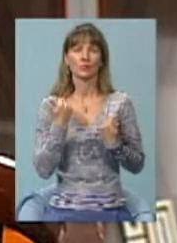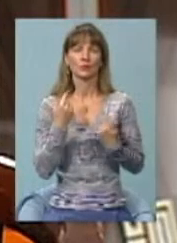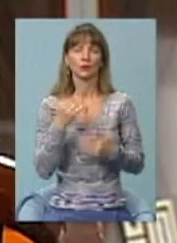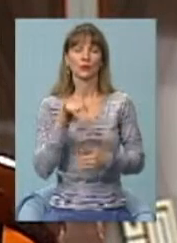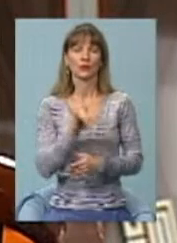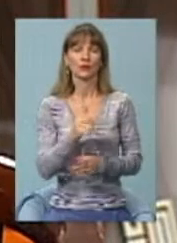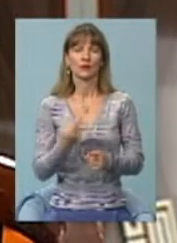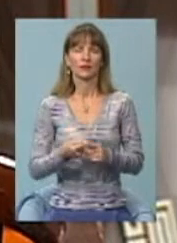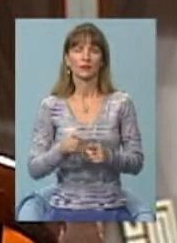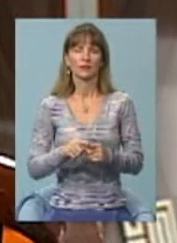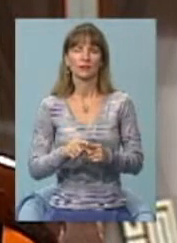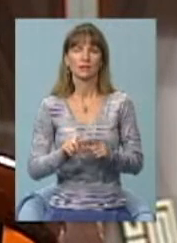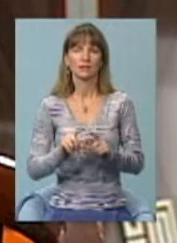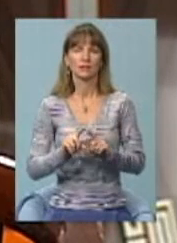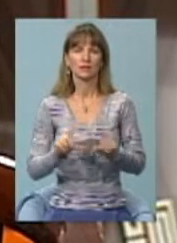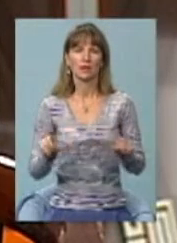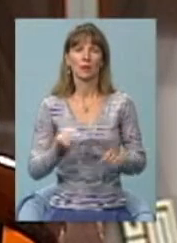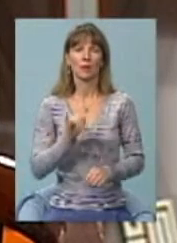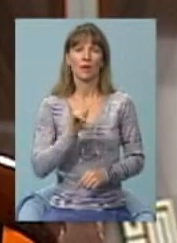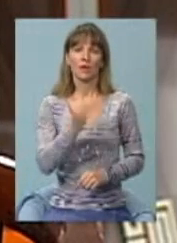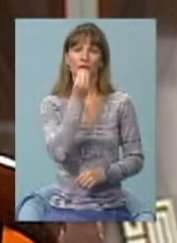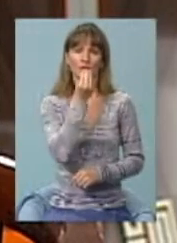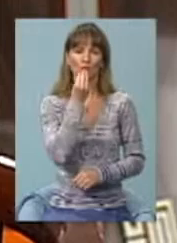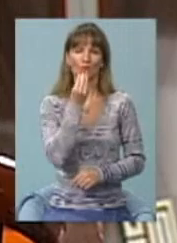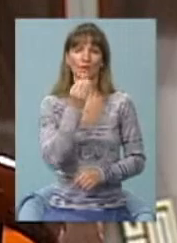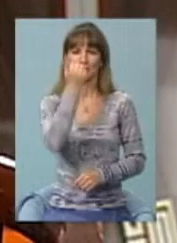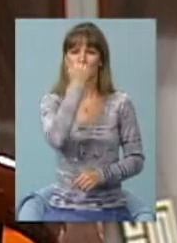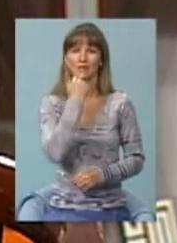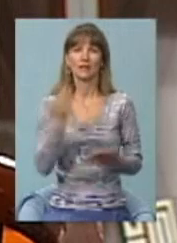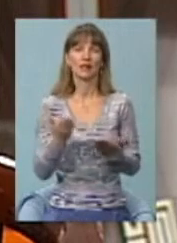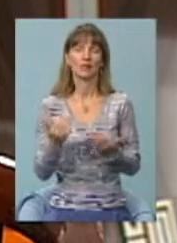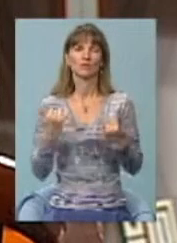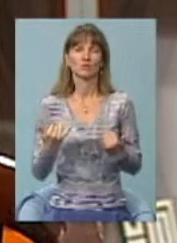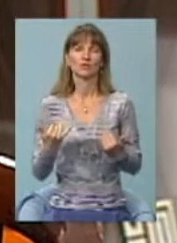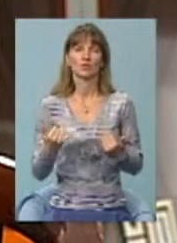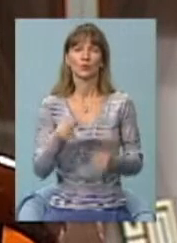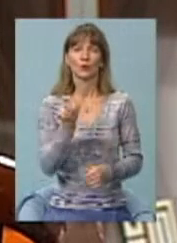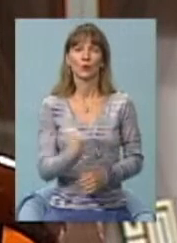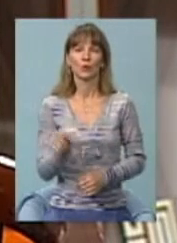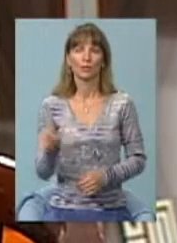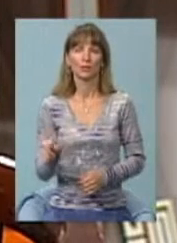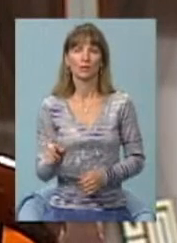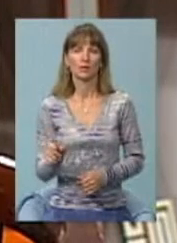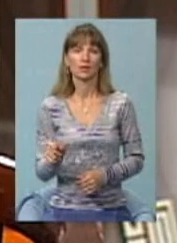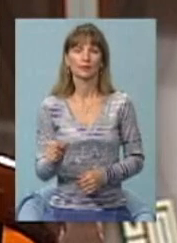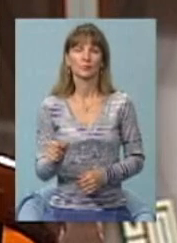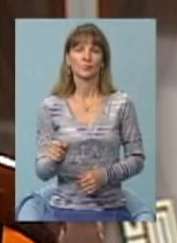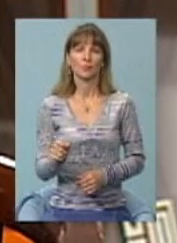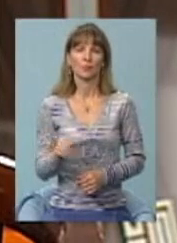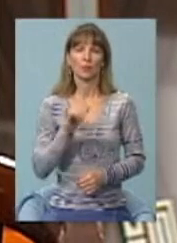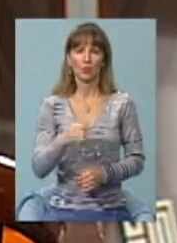цих закладів поганого харчування, завдяки яким зараз люди не дуже добре